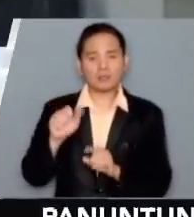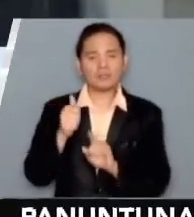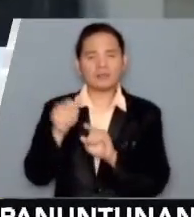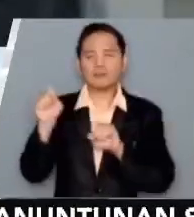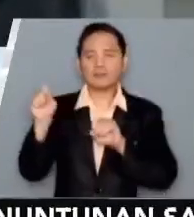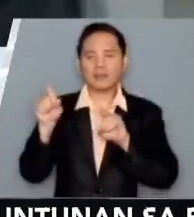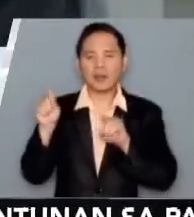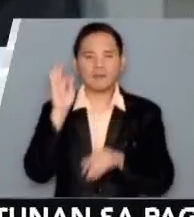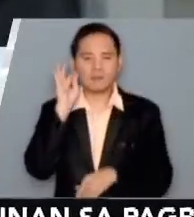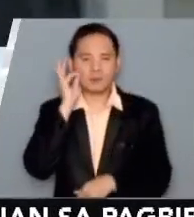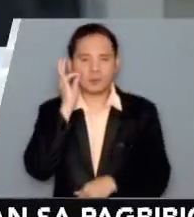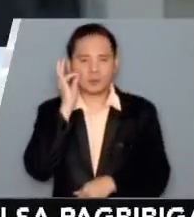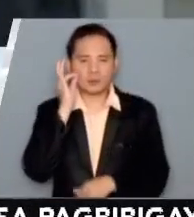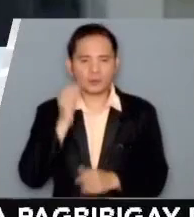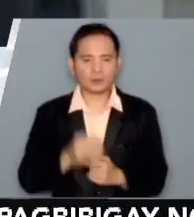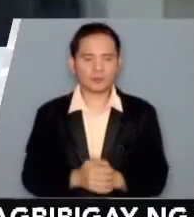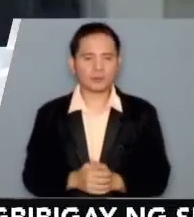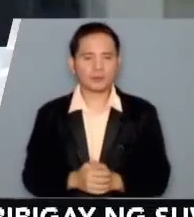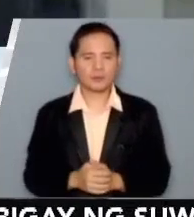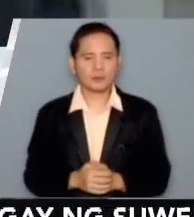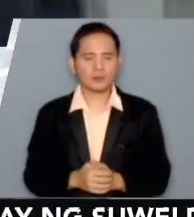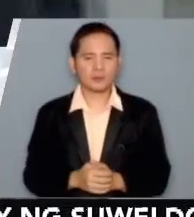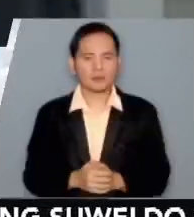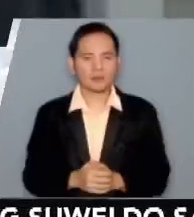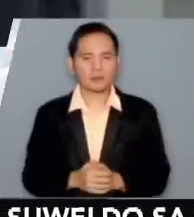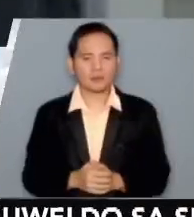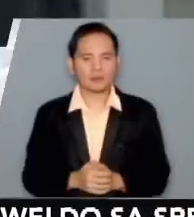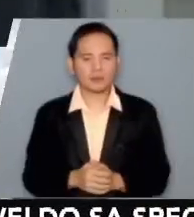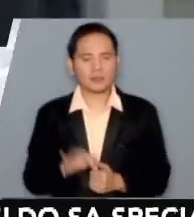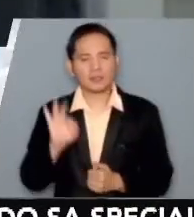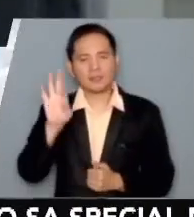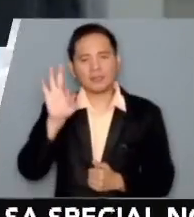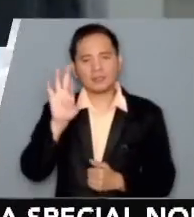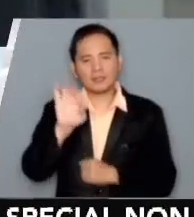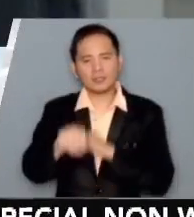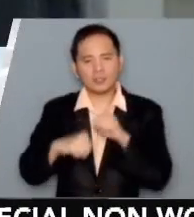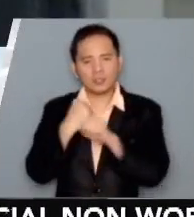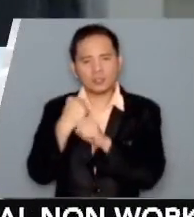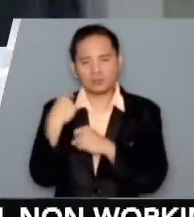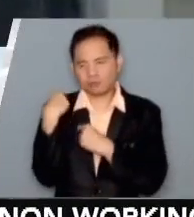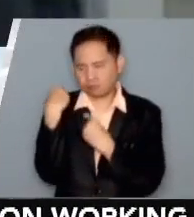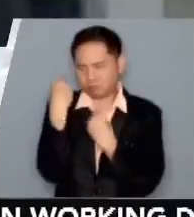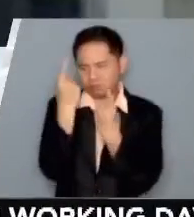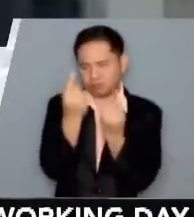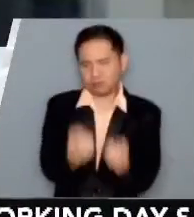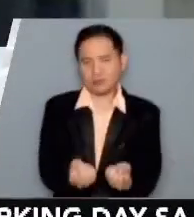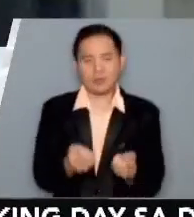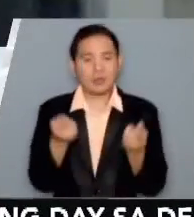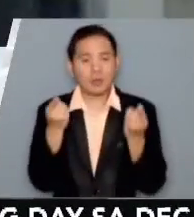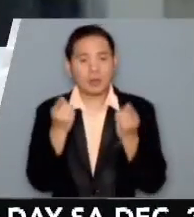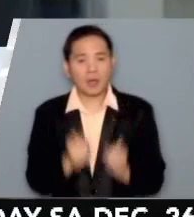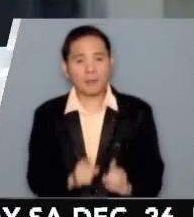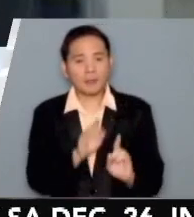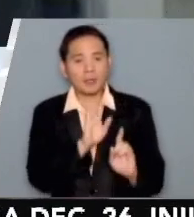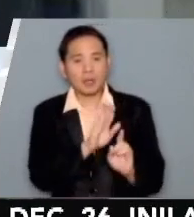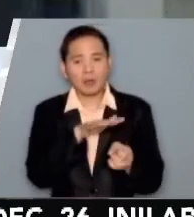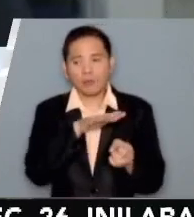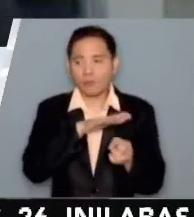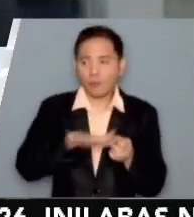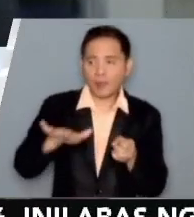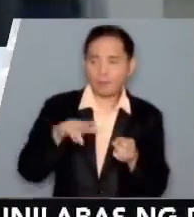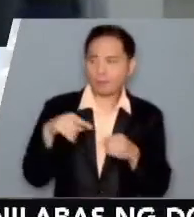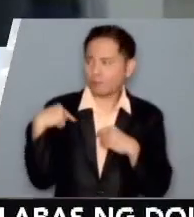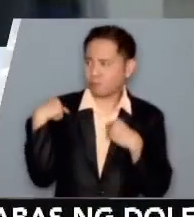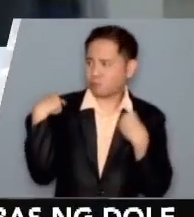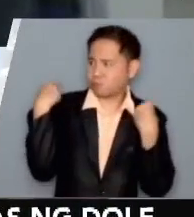Nagtago itong suspect, lumalabas mga 19 years na no. Simula nung nangyari yung insidente. At base na rin